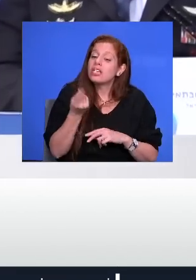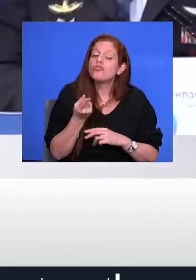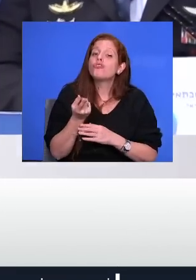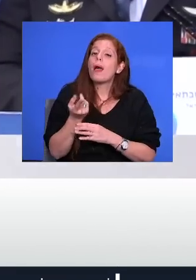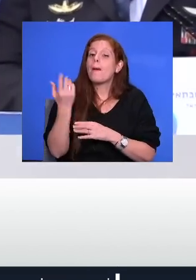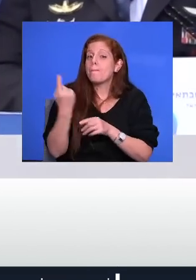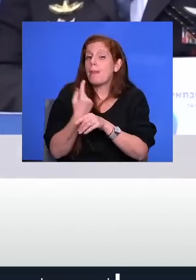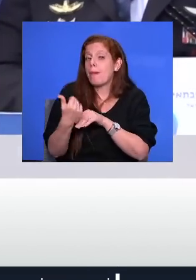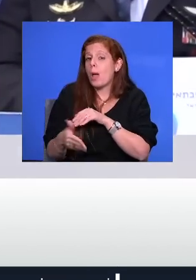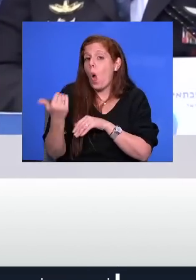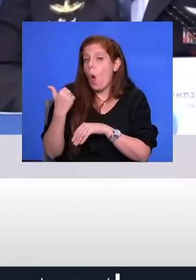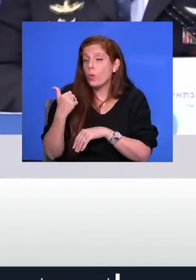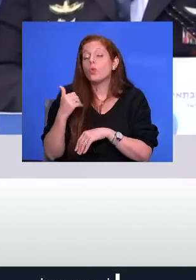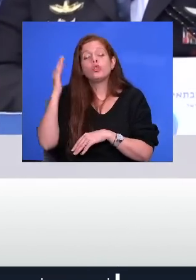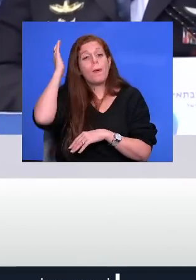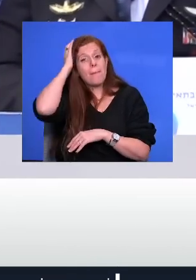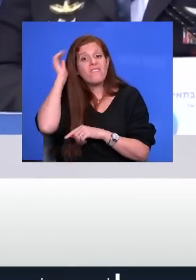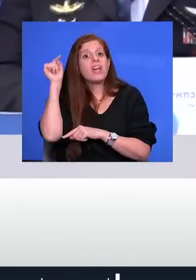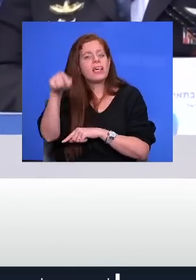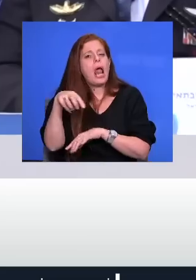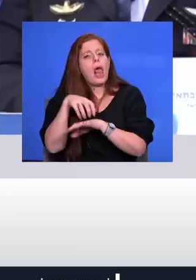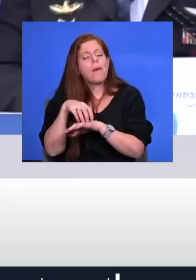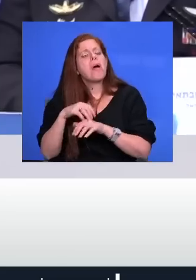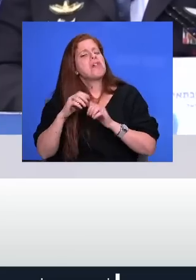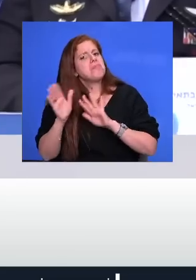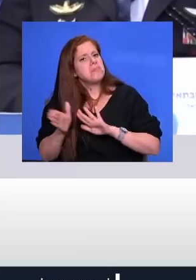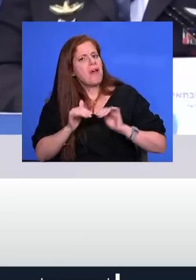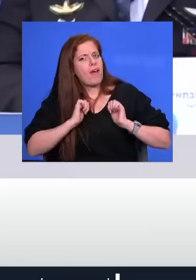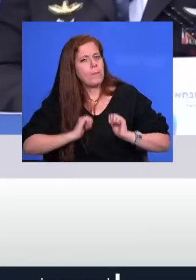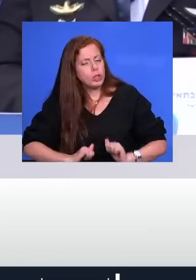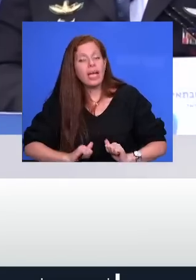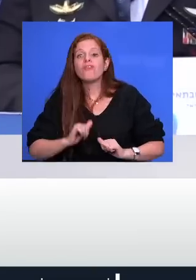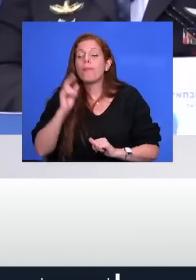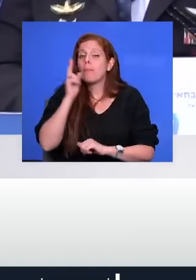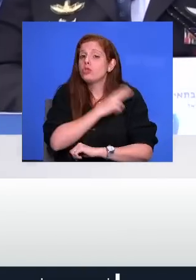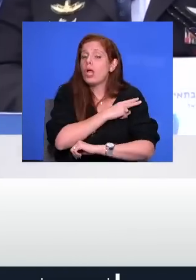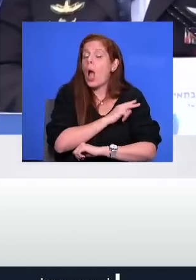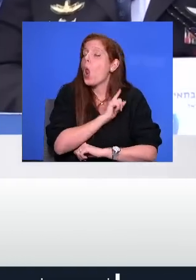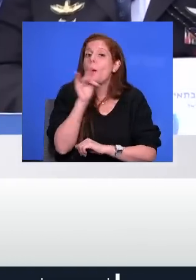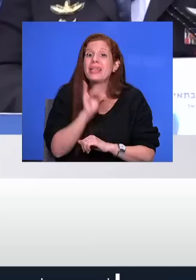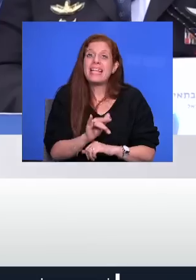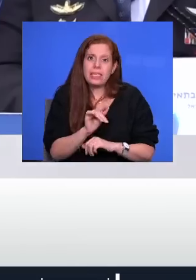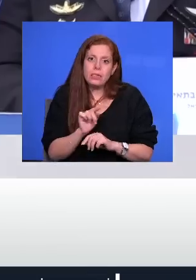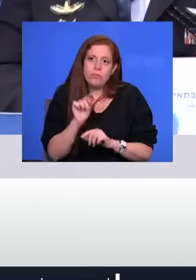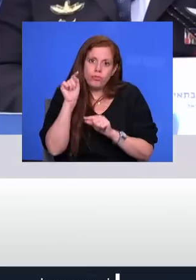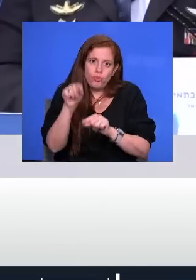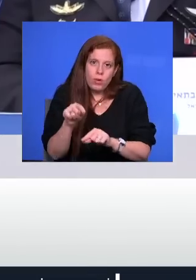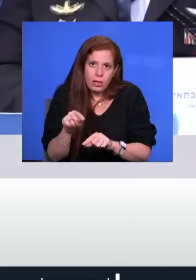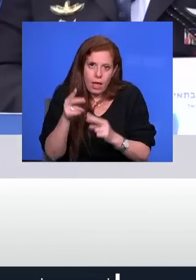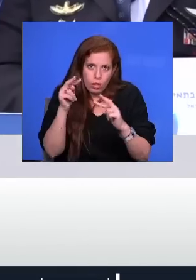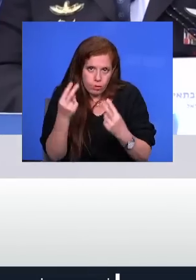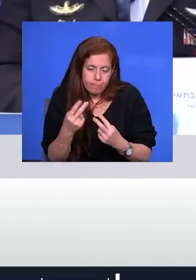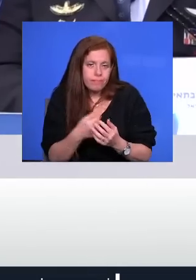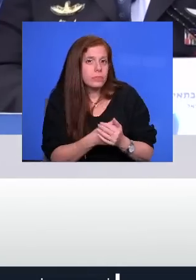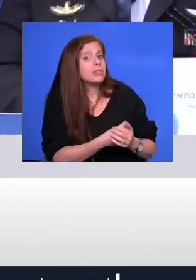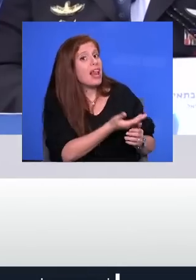הבית עברו יחסית בשקט, ובמשטרה גם כמובן לא מתנגדים לעלייה הקרובה. עוד לפני שהתמנה לשר,